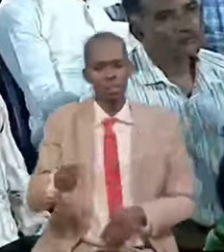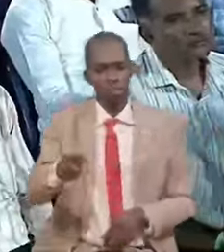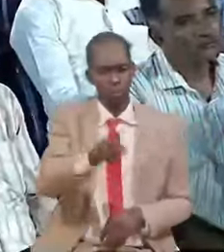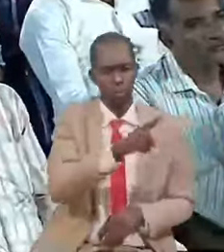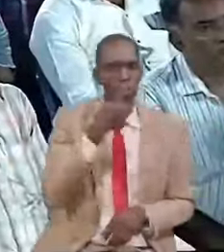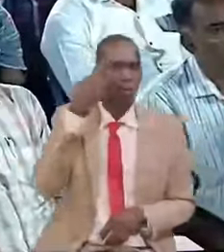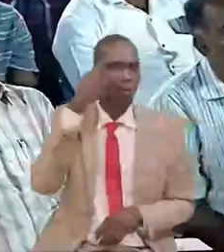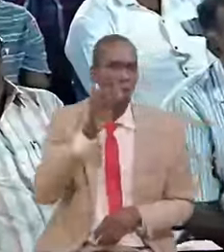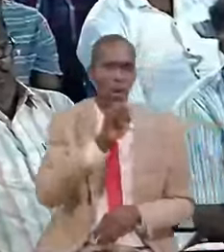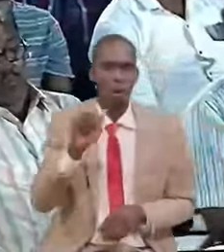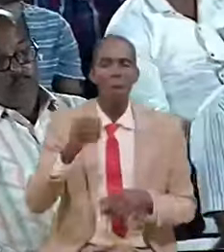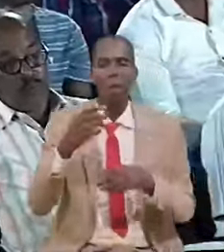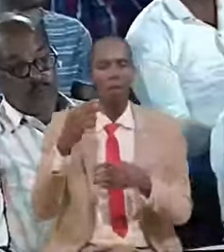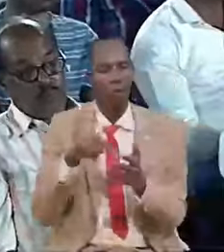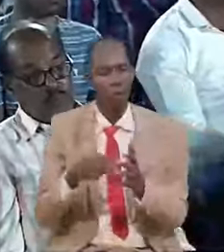but.